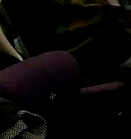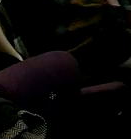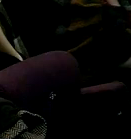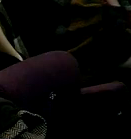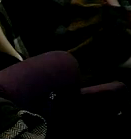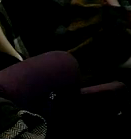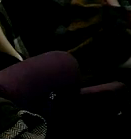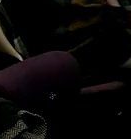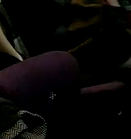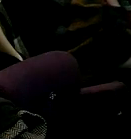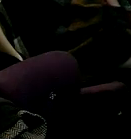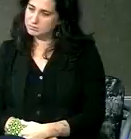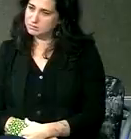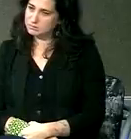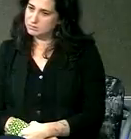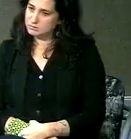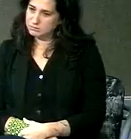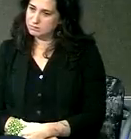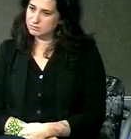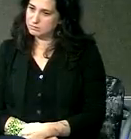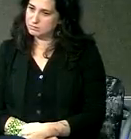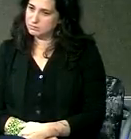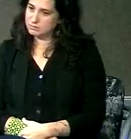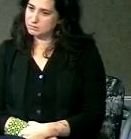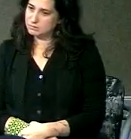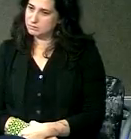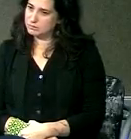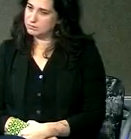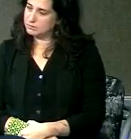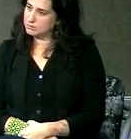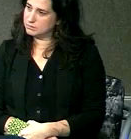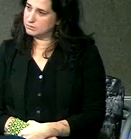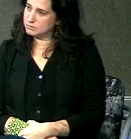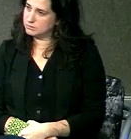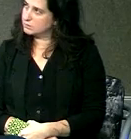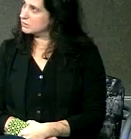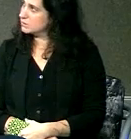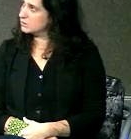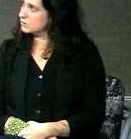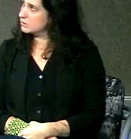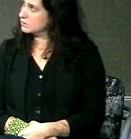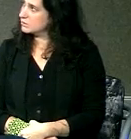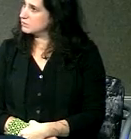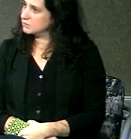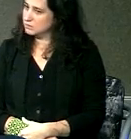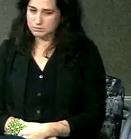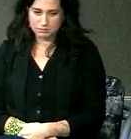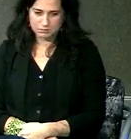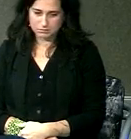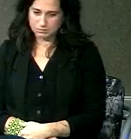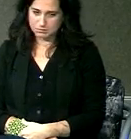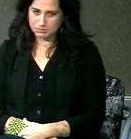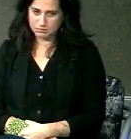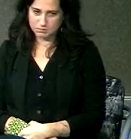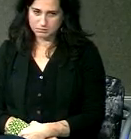tous faire. Oui, mais quand j'ai commencé à travailler sur le sujet, c'était des femmes héroïnomanes qui injectaient, qui étaient